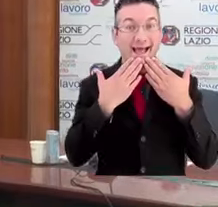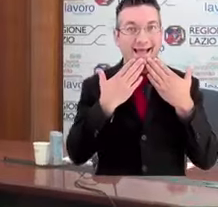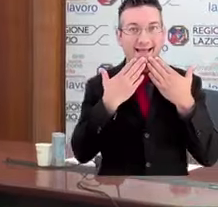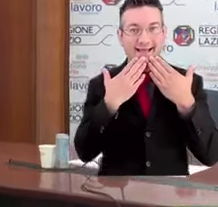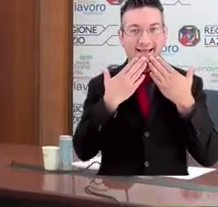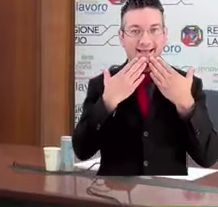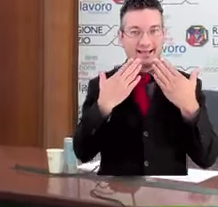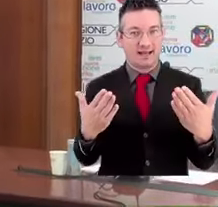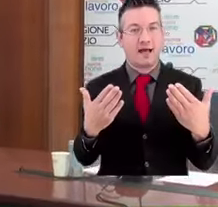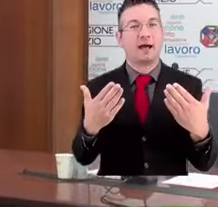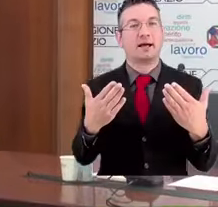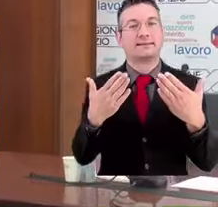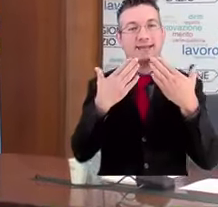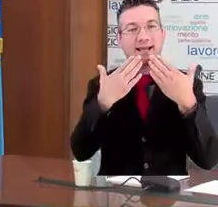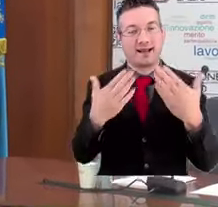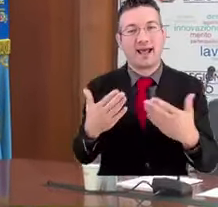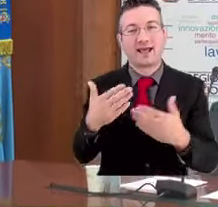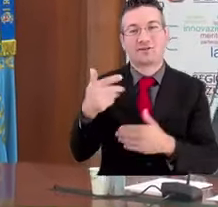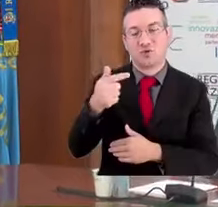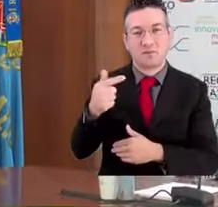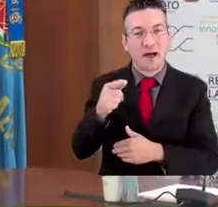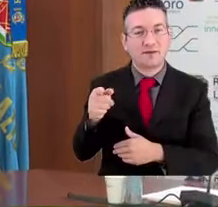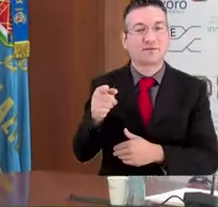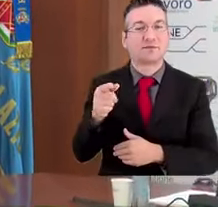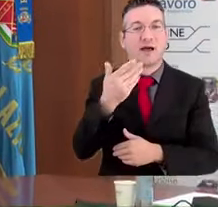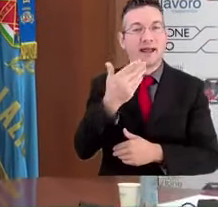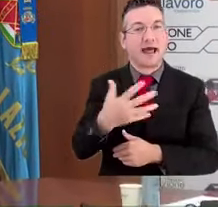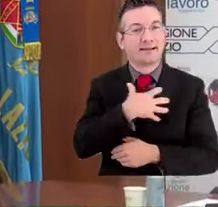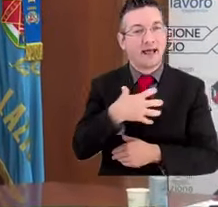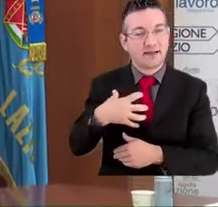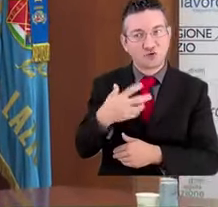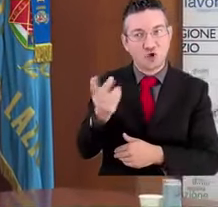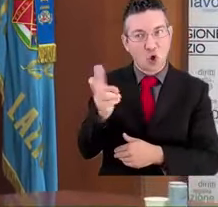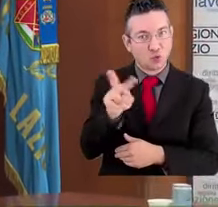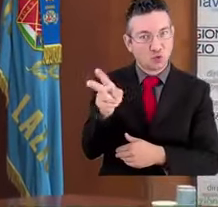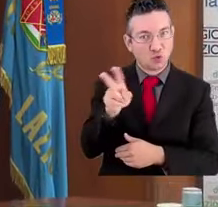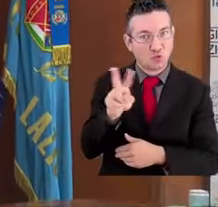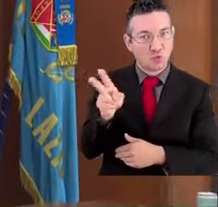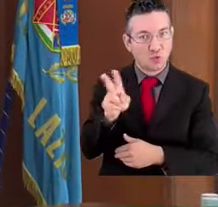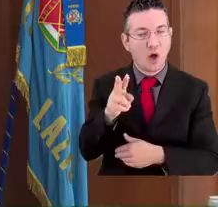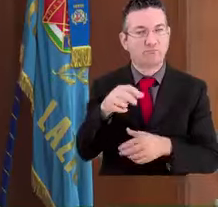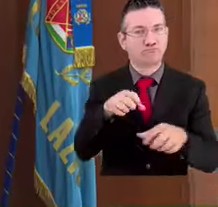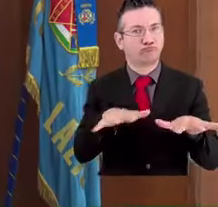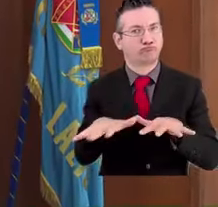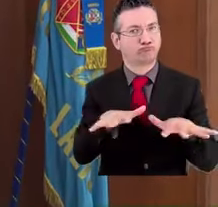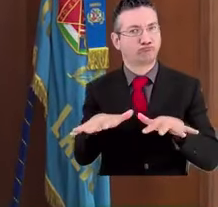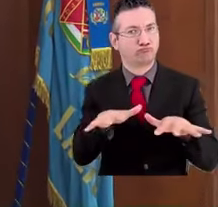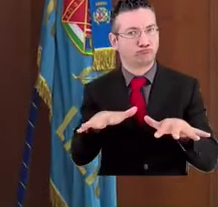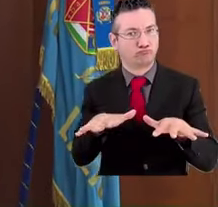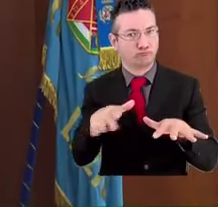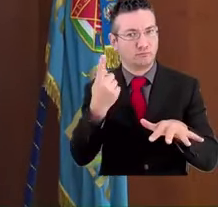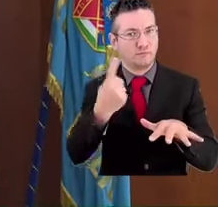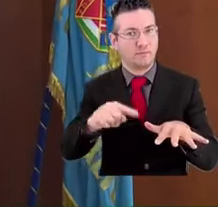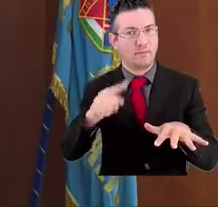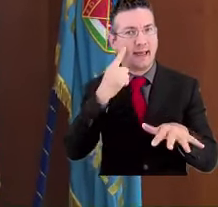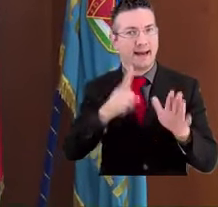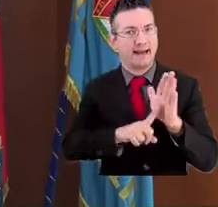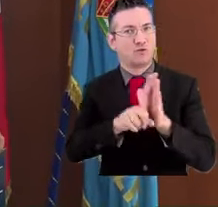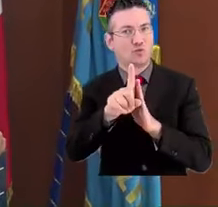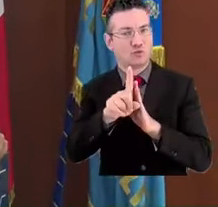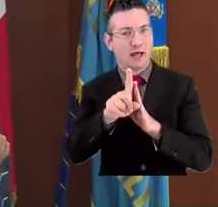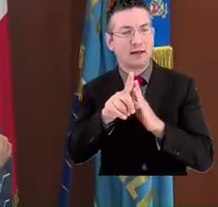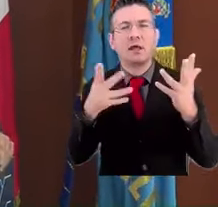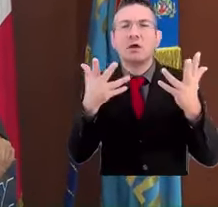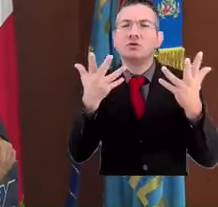parti attive di questi al raggiungimento di questi risultati va voglio ringraziare tutti voi avete già rimarcato alcuni segnali